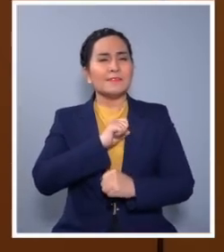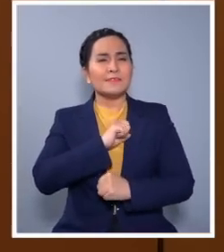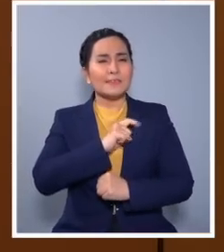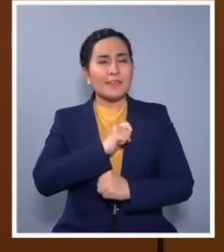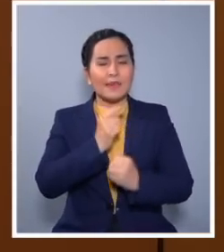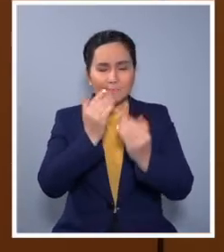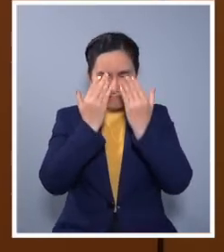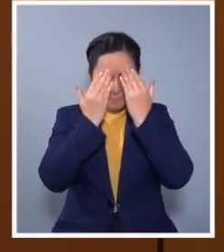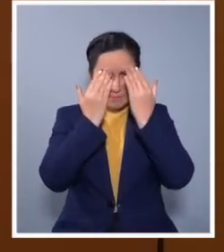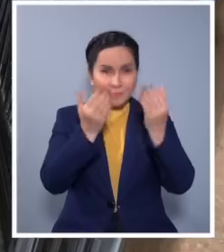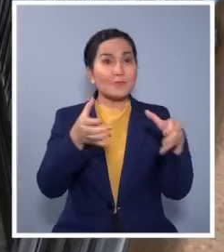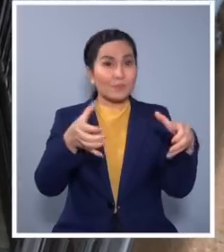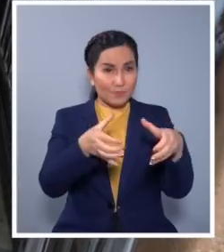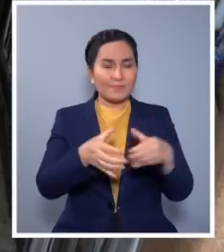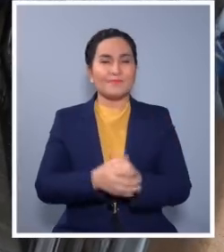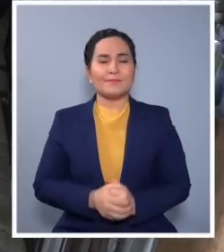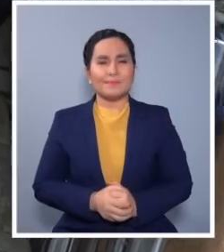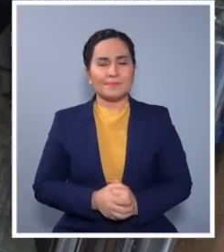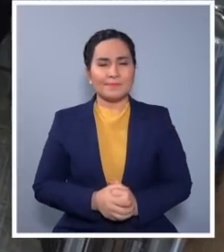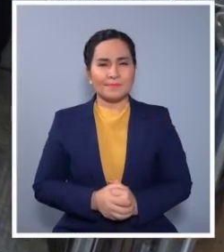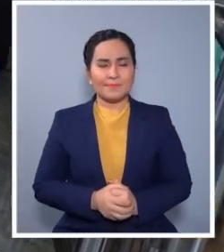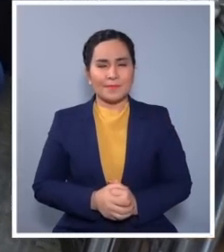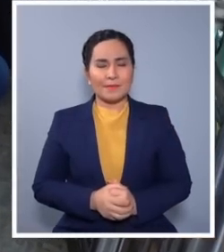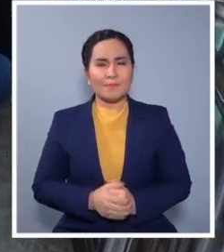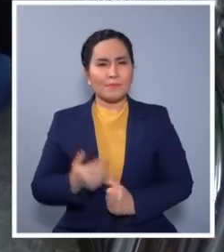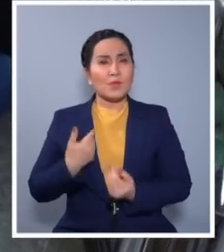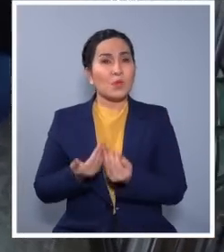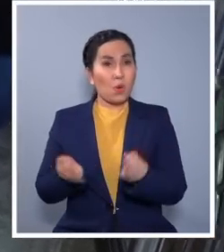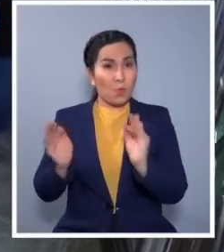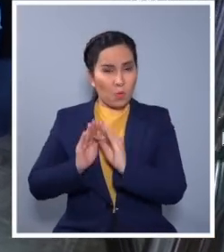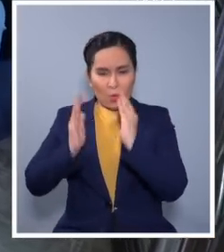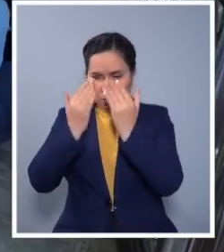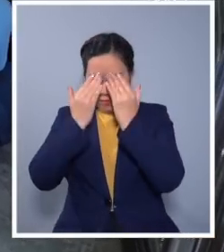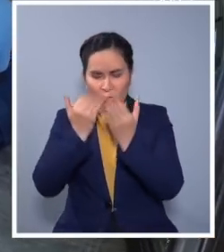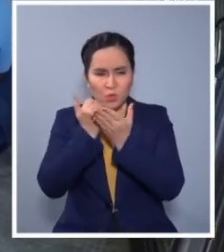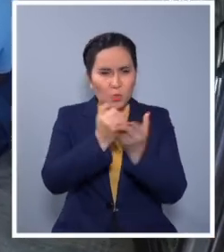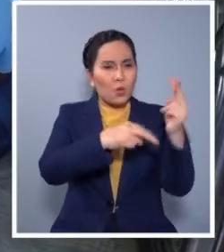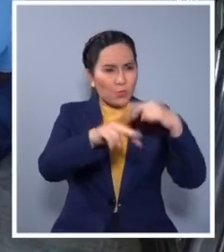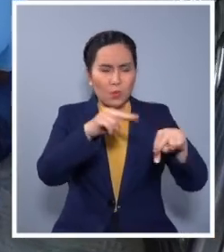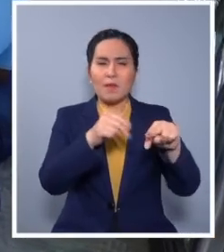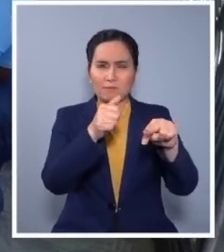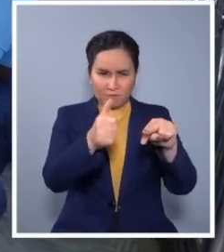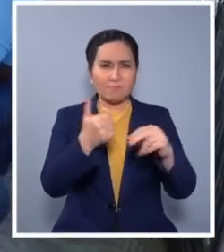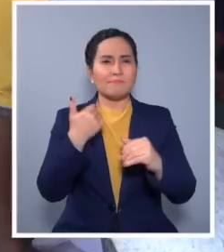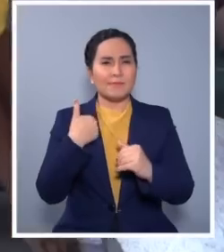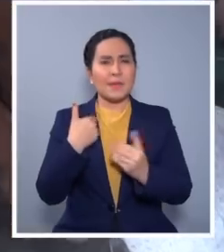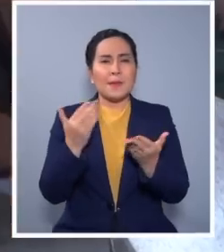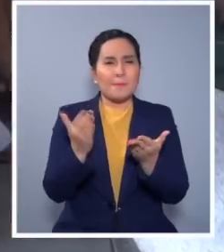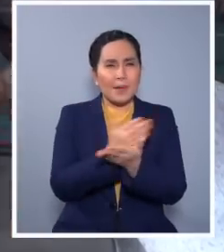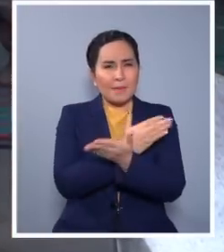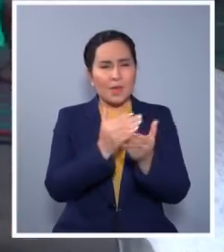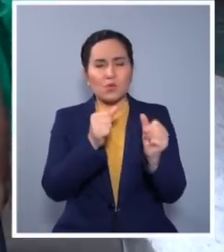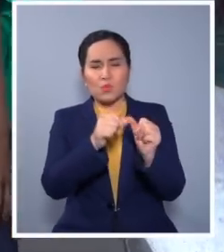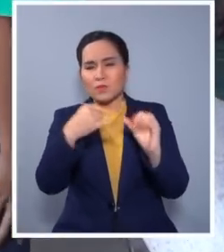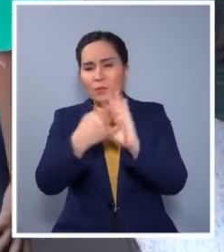เราก็จัดครอบครัวมุสลิมที่จะมาช่วยดูแลซึ่งเราก็จะกระจายกันไปในจังหวัด